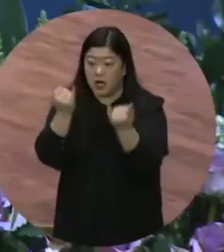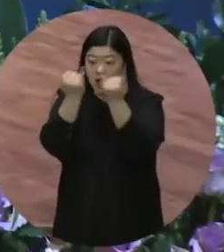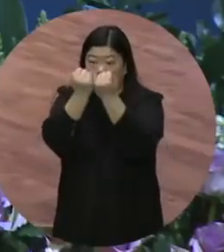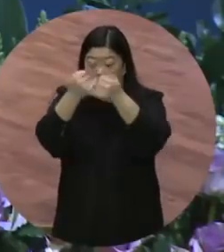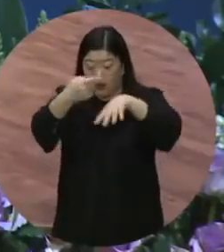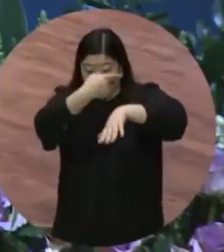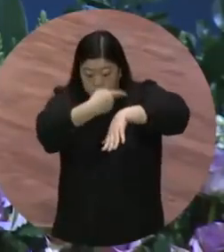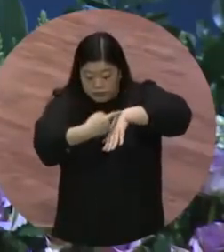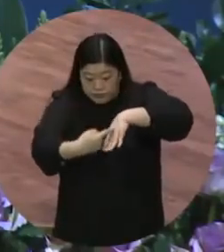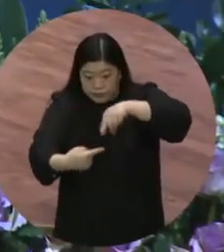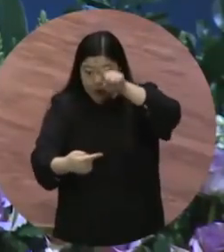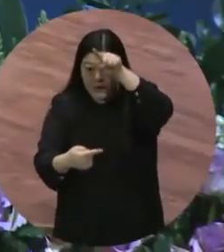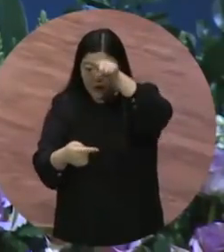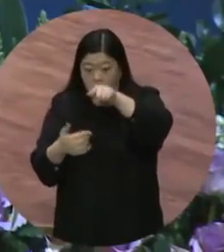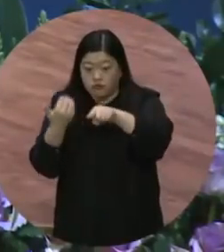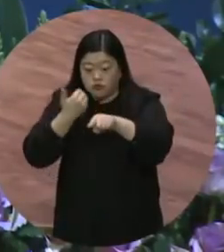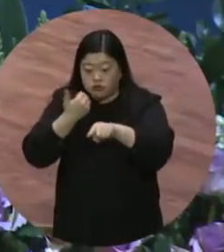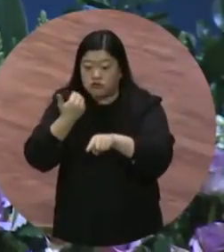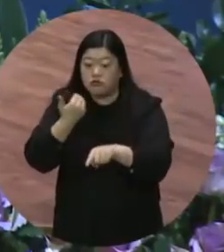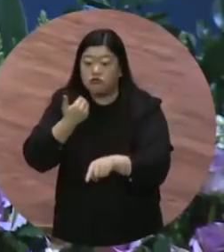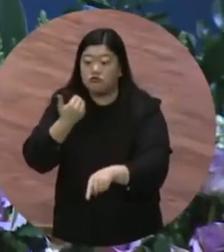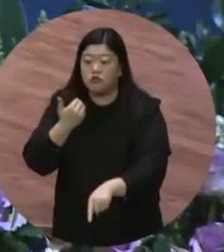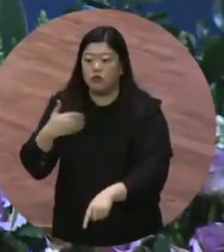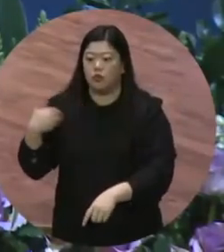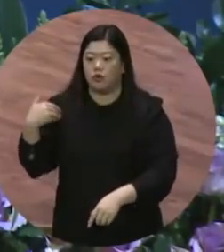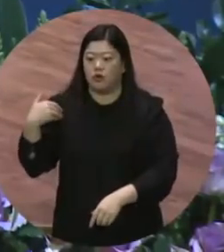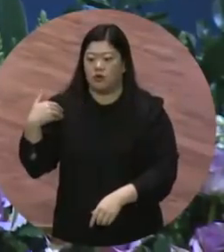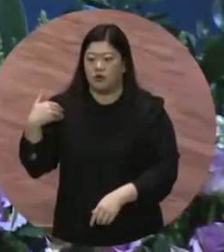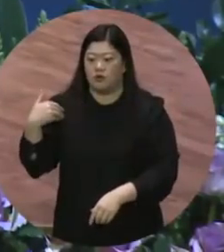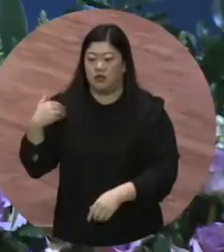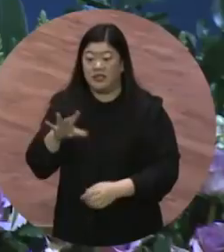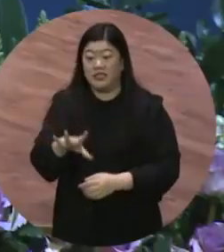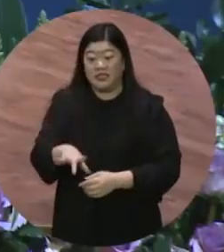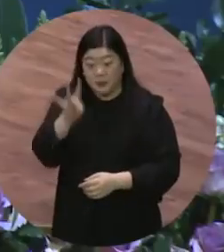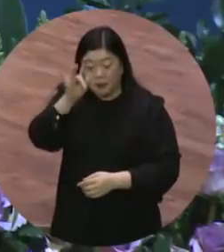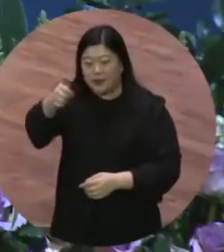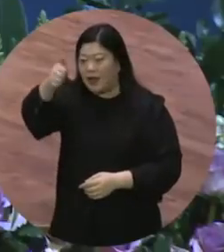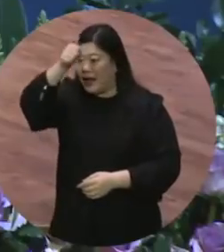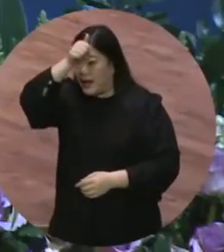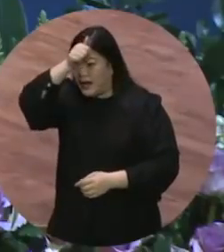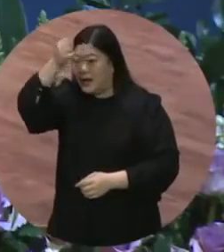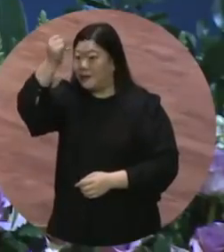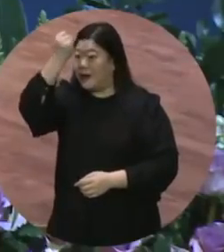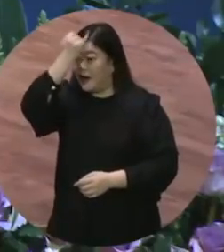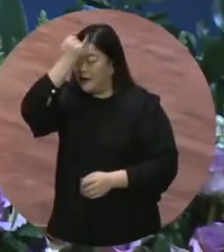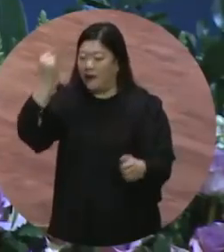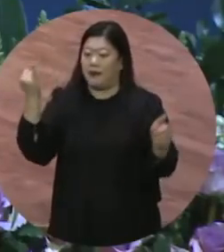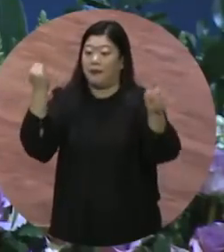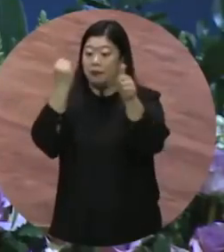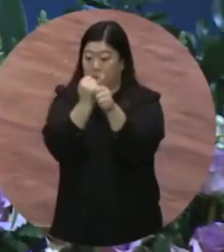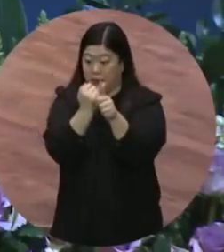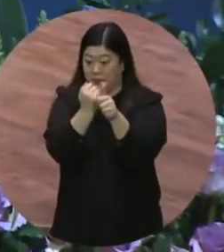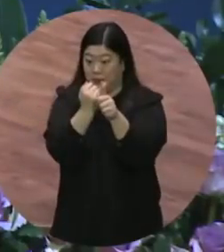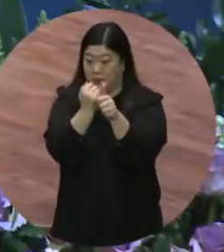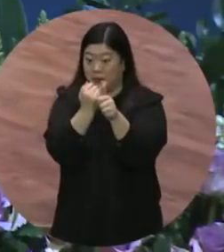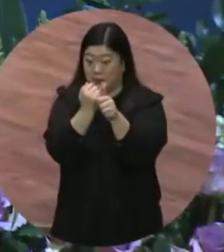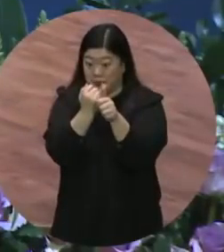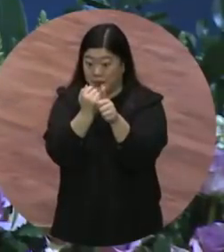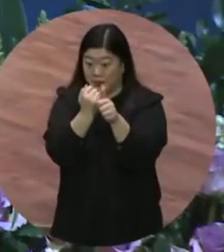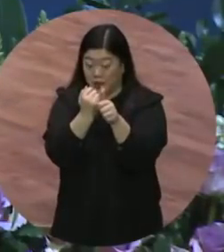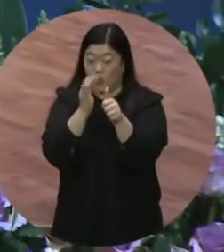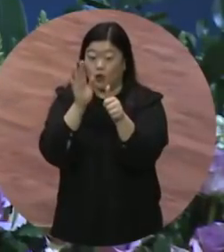창세기 5장에서는 분명히 얘기합니다. 첫사람 아담과 하와를 통해서